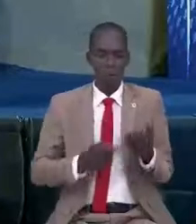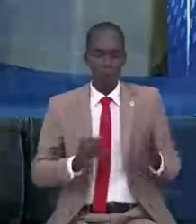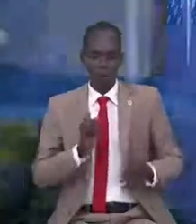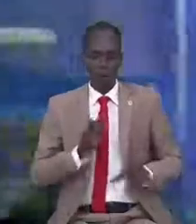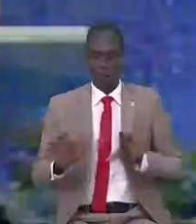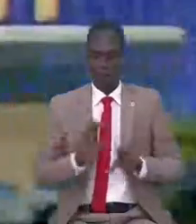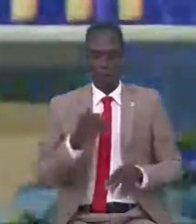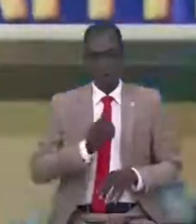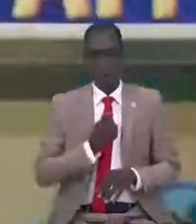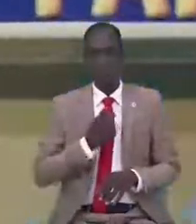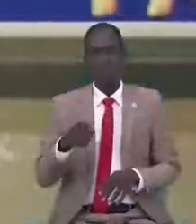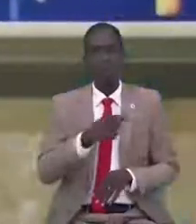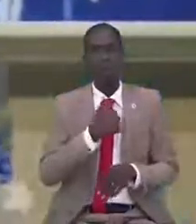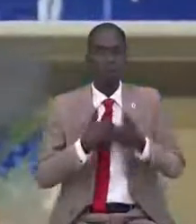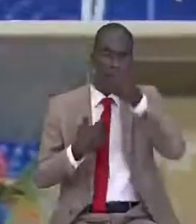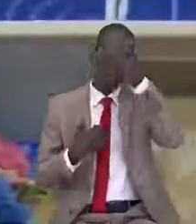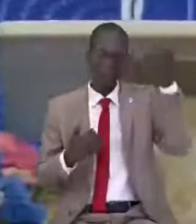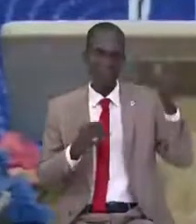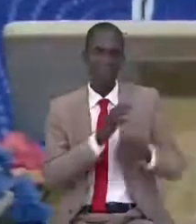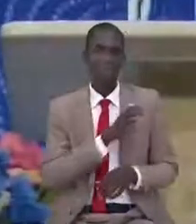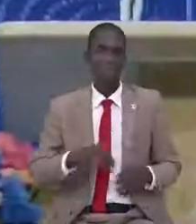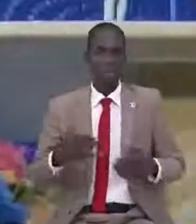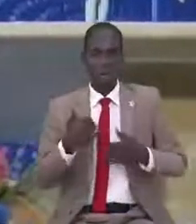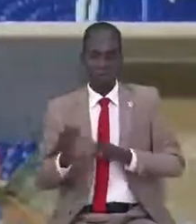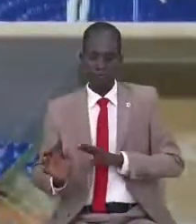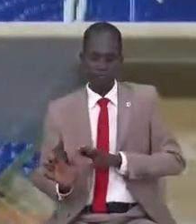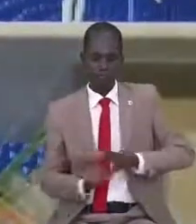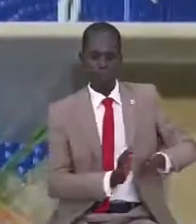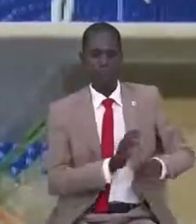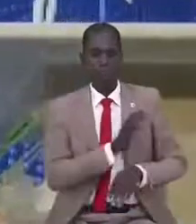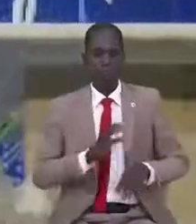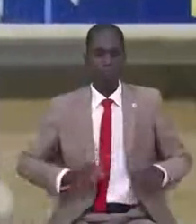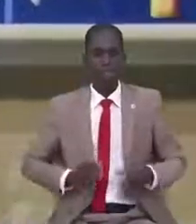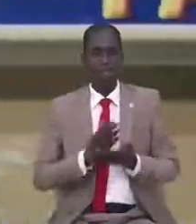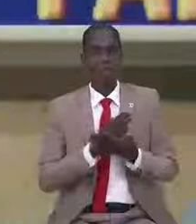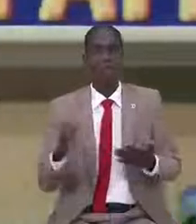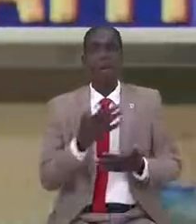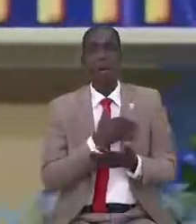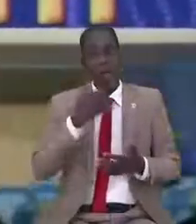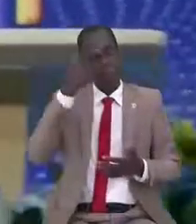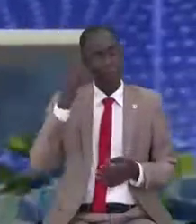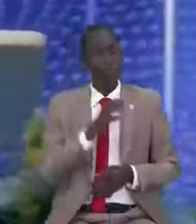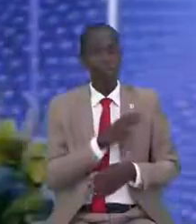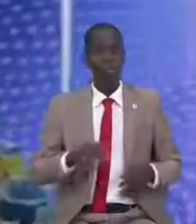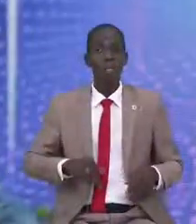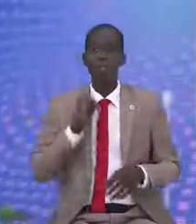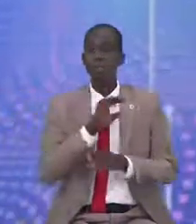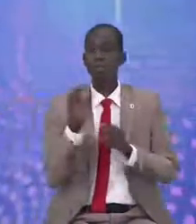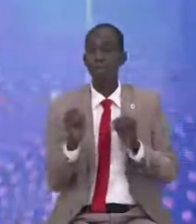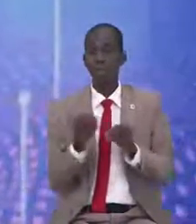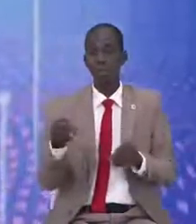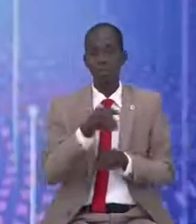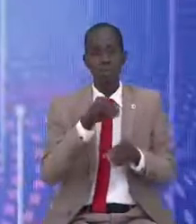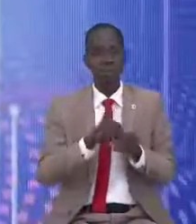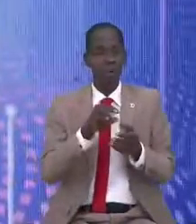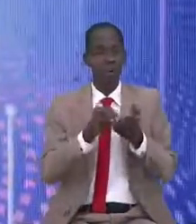moi-même. Donc, ils ont oublié Christ. Ils ont repoussé Christ de côté parce que Christ n'est pas dans